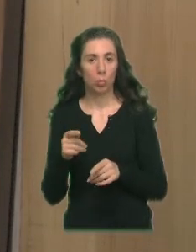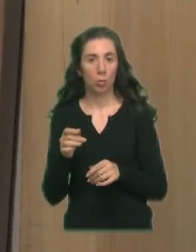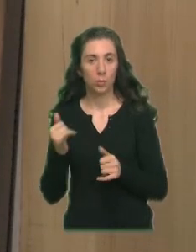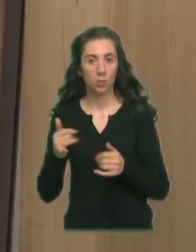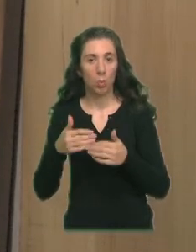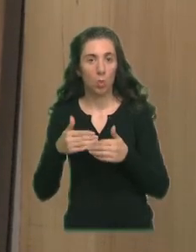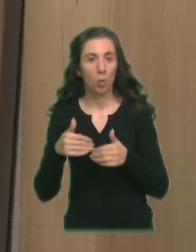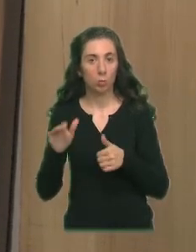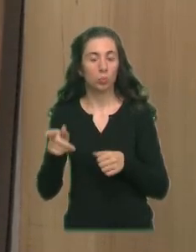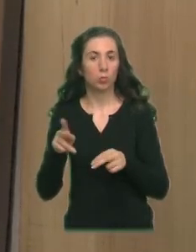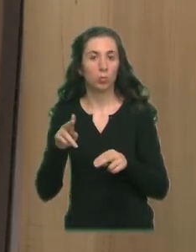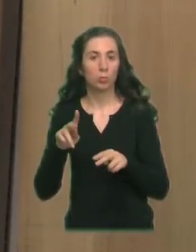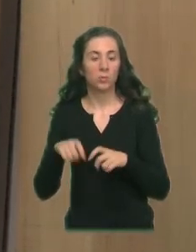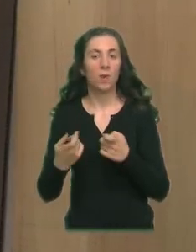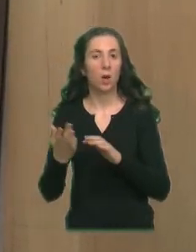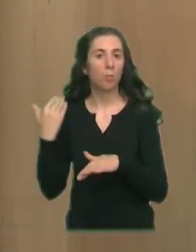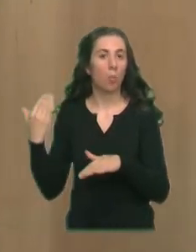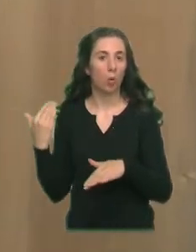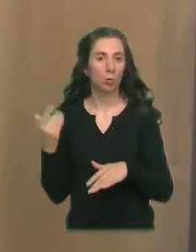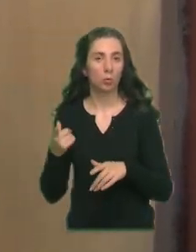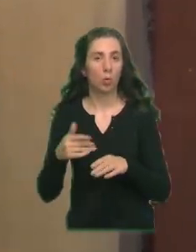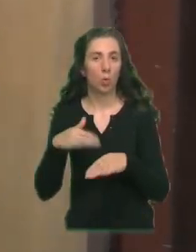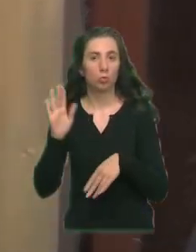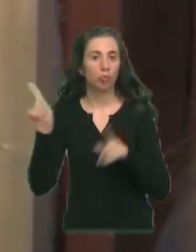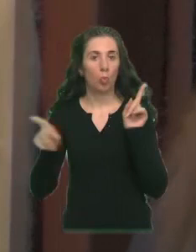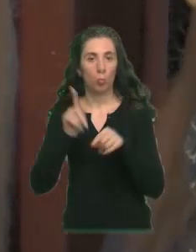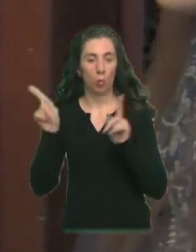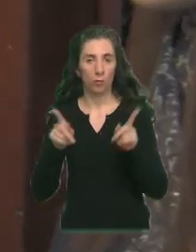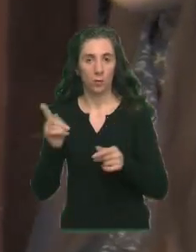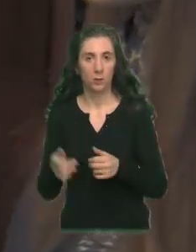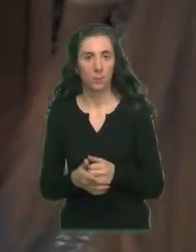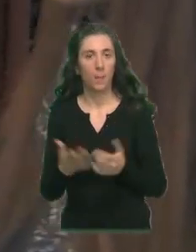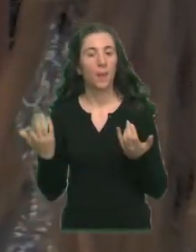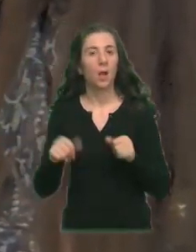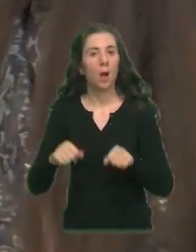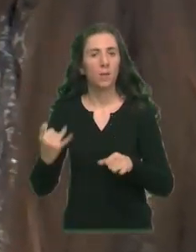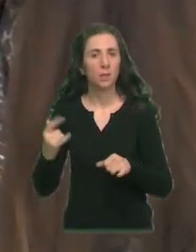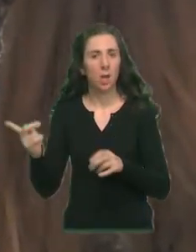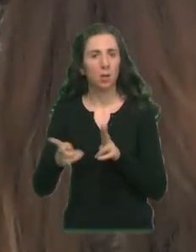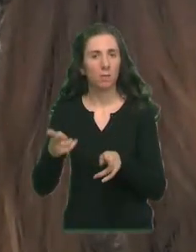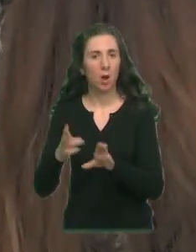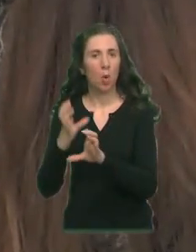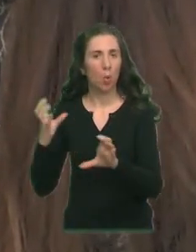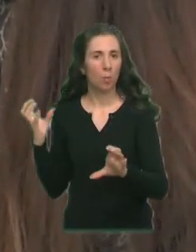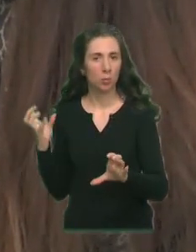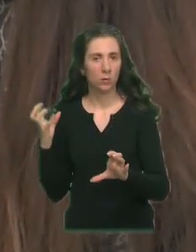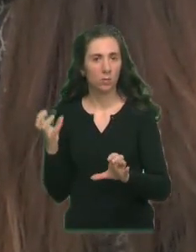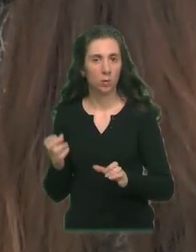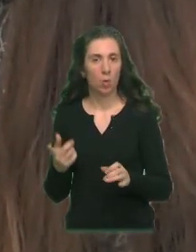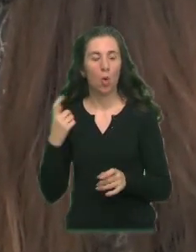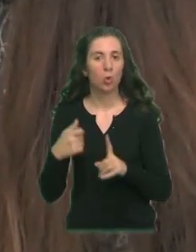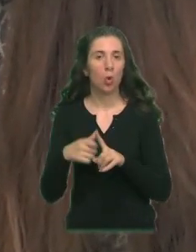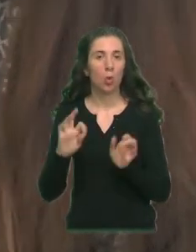sad otišlo u, to je sad stvar prošlosti. To je sad otišlo u povijest. Kakve su sad lokomotive? A velimo uglavnom